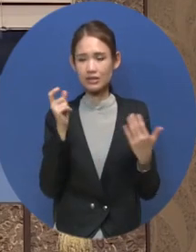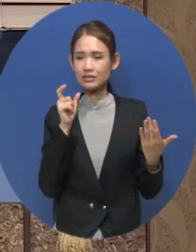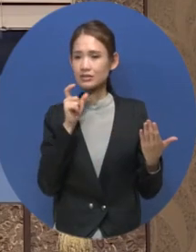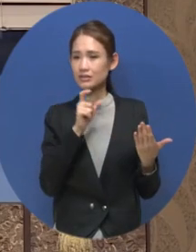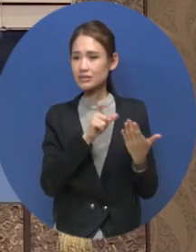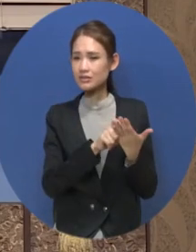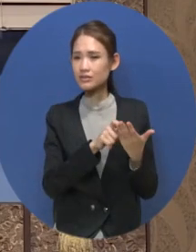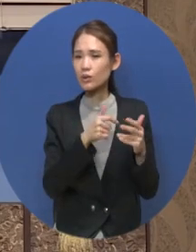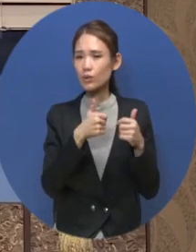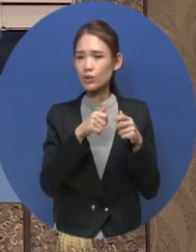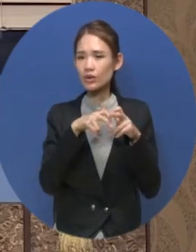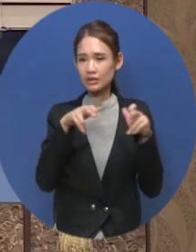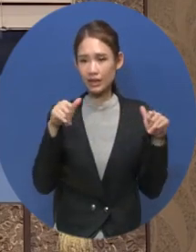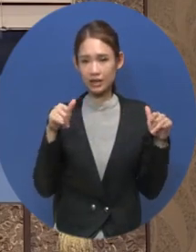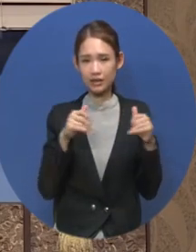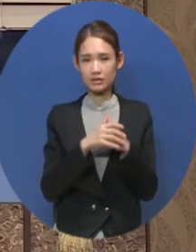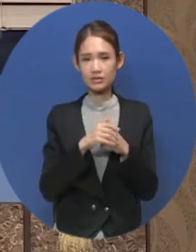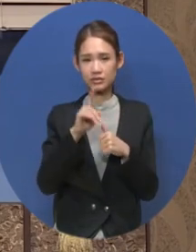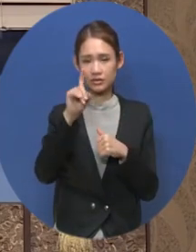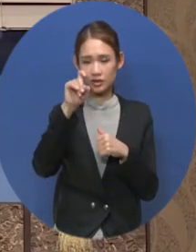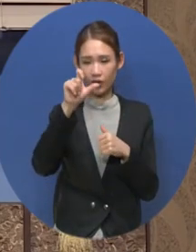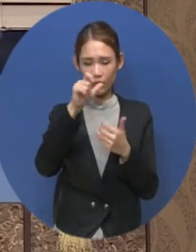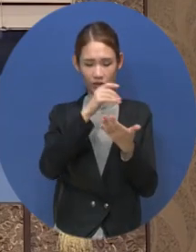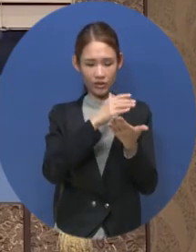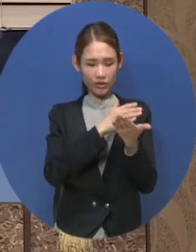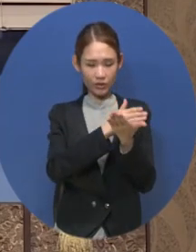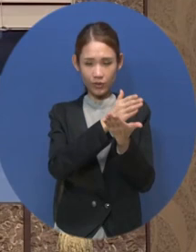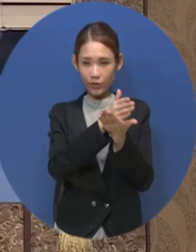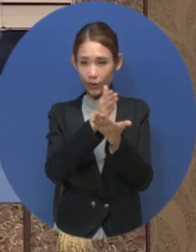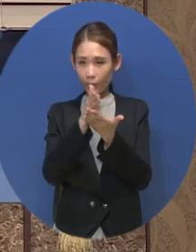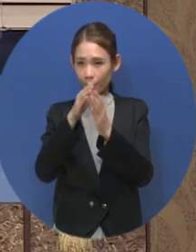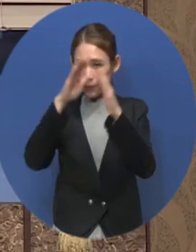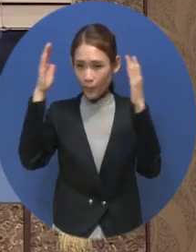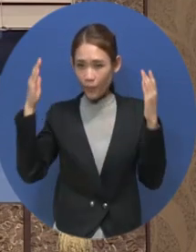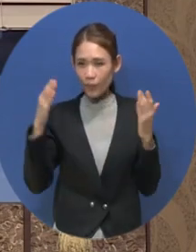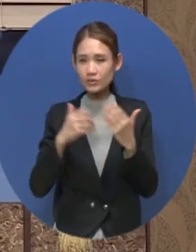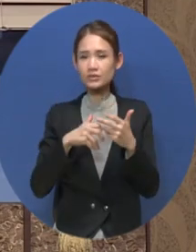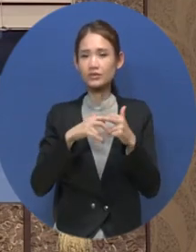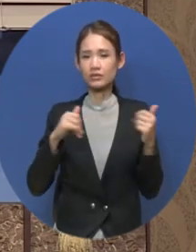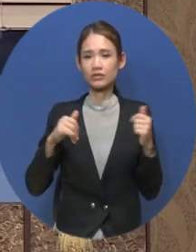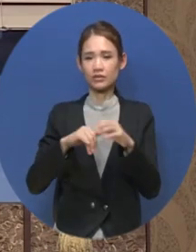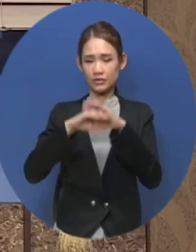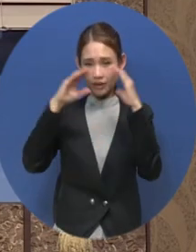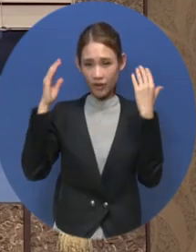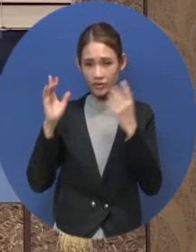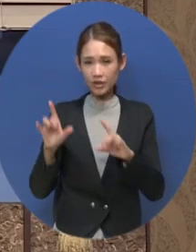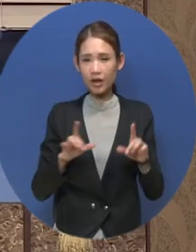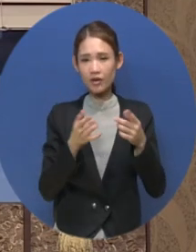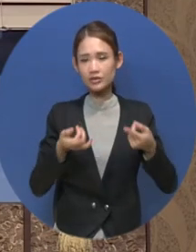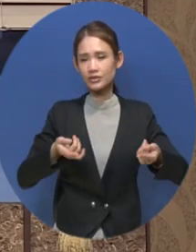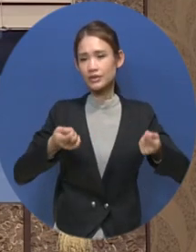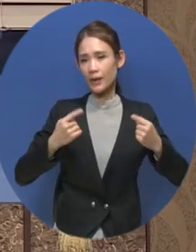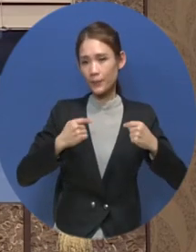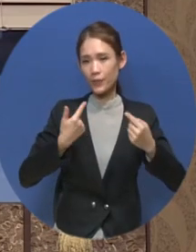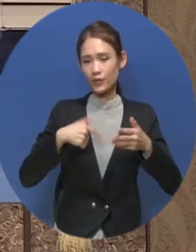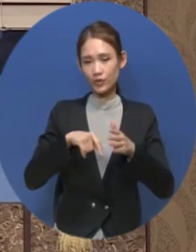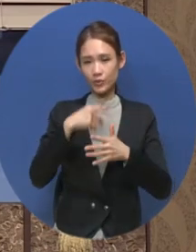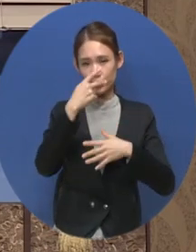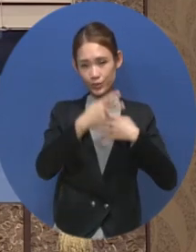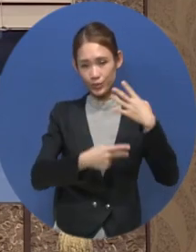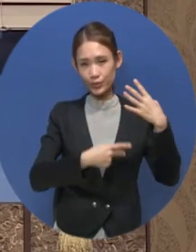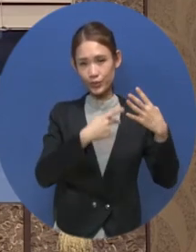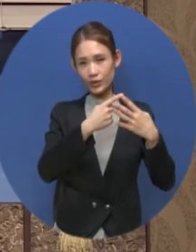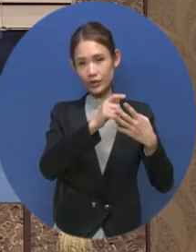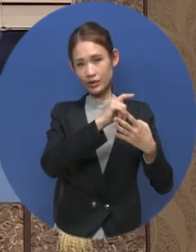장애인들이죠. 그래서 15가지의 모든 장애 유형이 저희 장애인 생활체육에 참여할 수 있는 그런 프로그램을